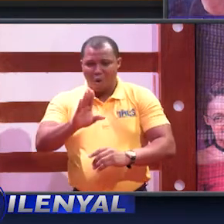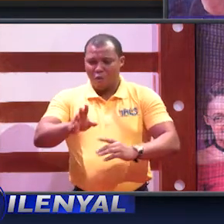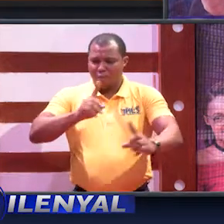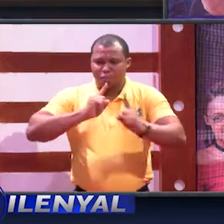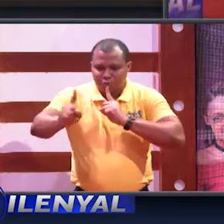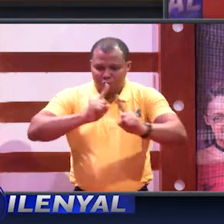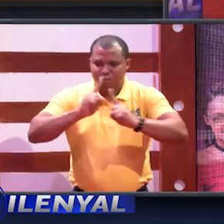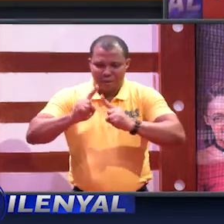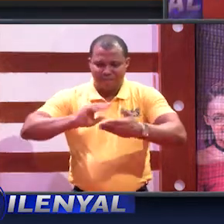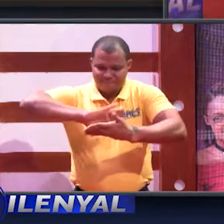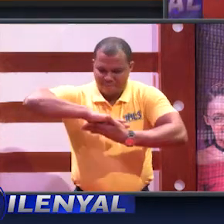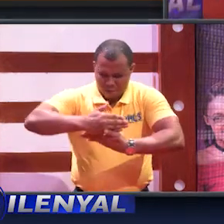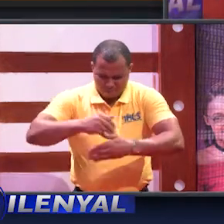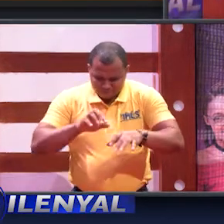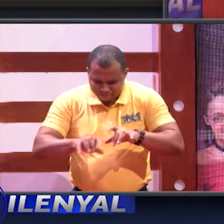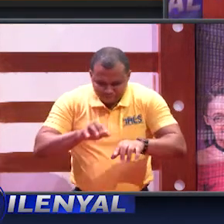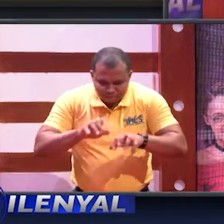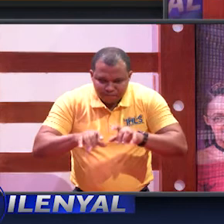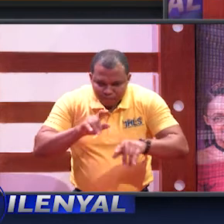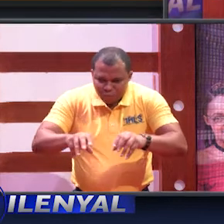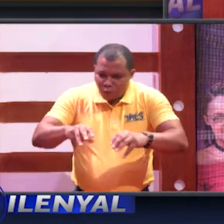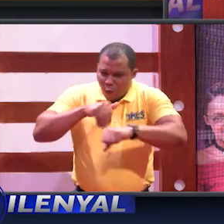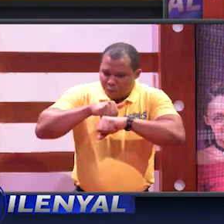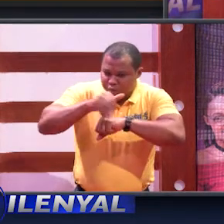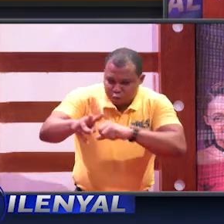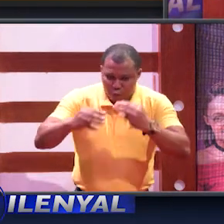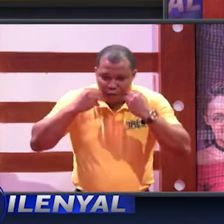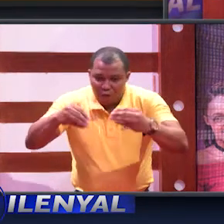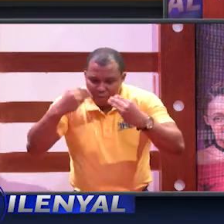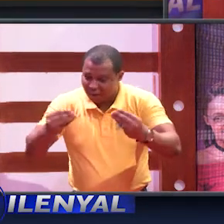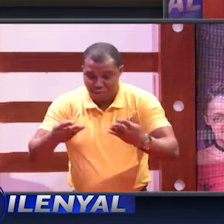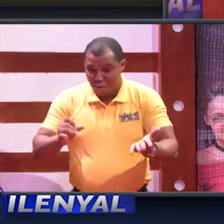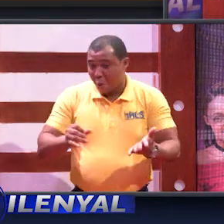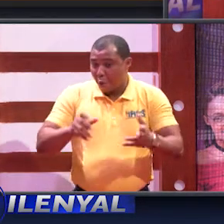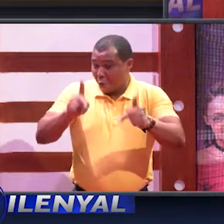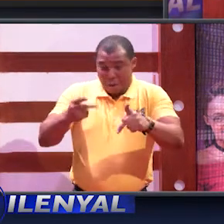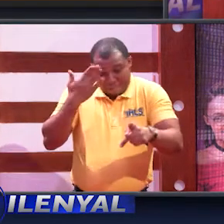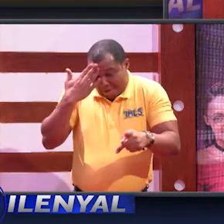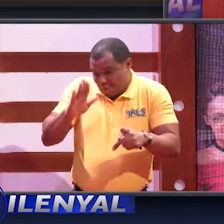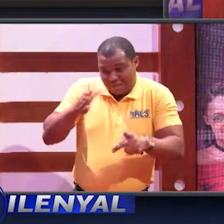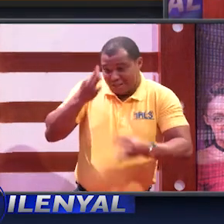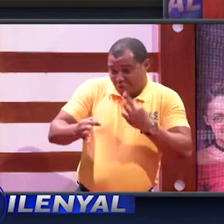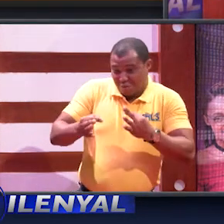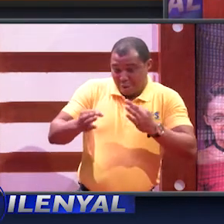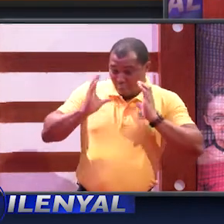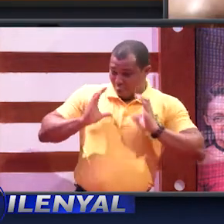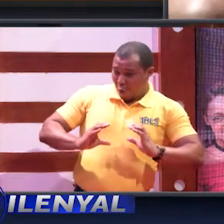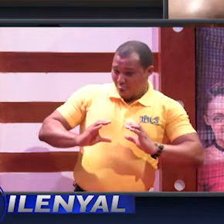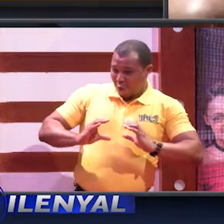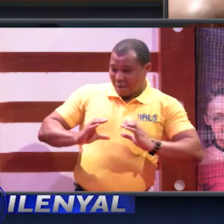un monde son ordinateur son monde qu'on pas connaît ou un message chat avec le monde pas connaît c'est un handicap physique ou pas connaît jusqu'à ce